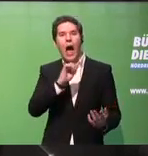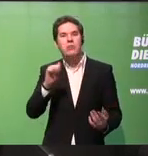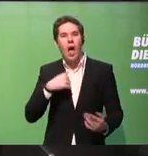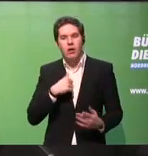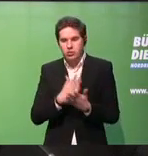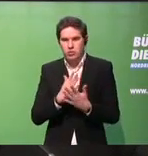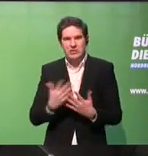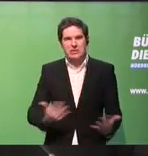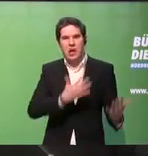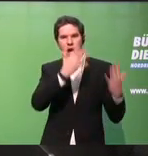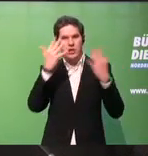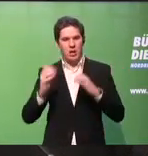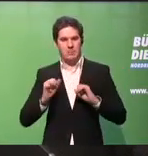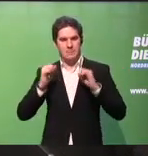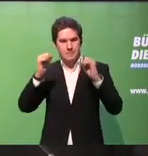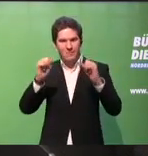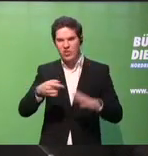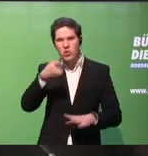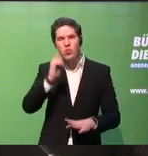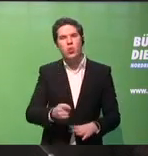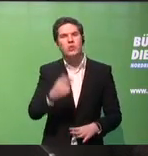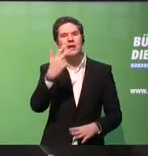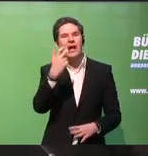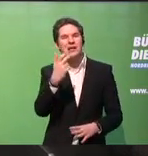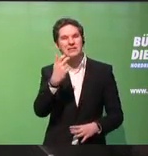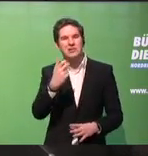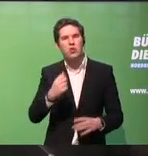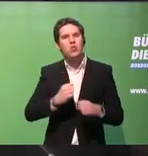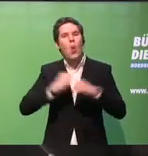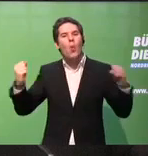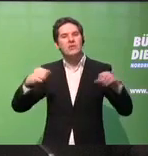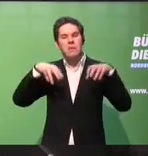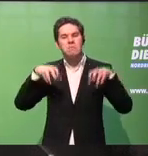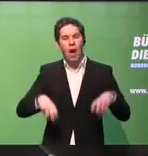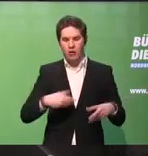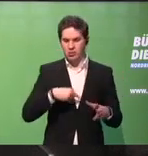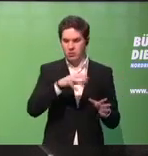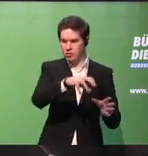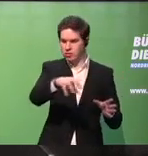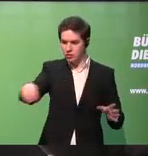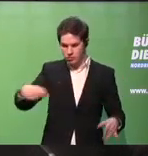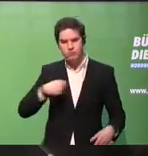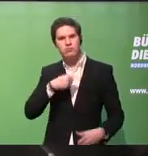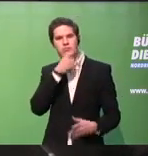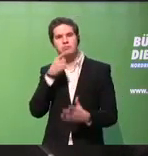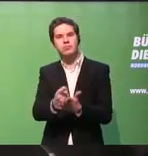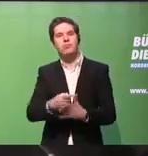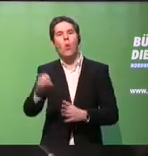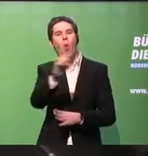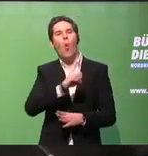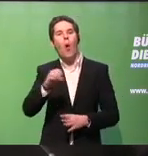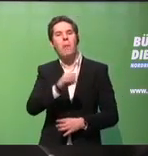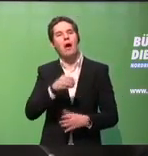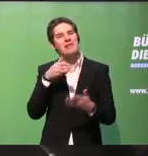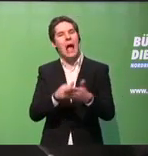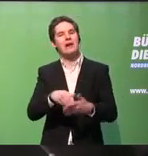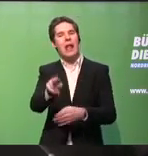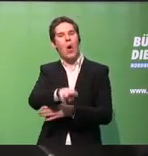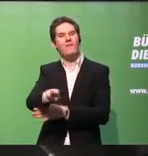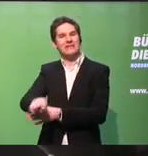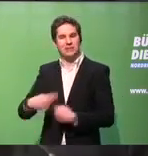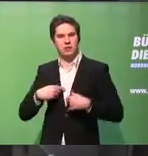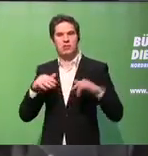die 130 größten Banken in Europa unter europäische Direktaufsicht zu stellen und zu beenden, dass